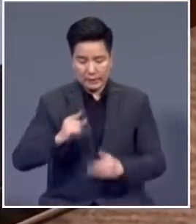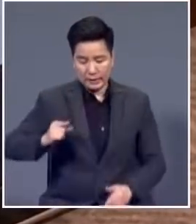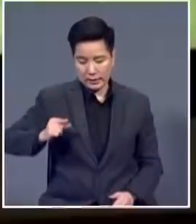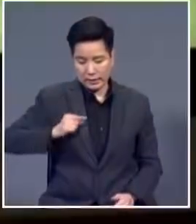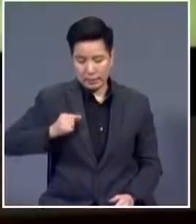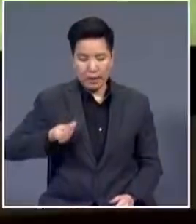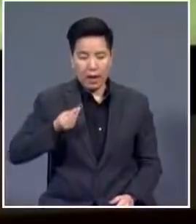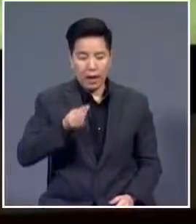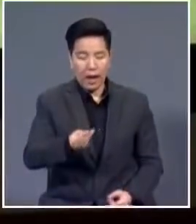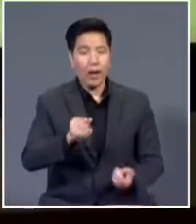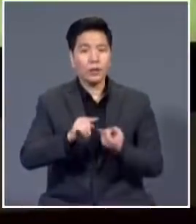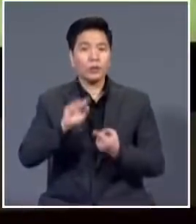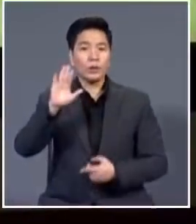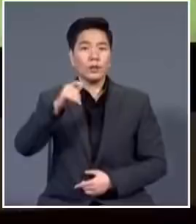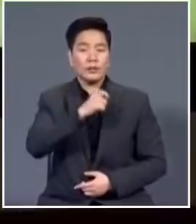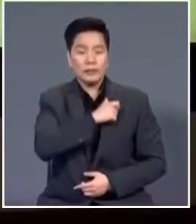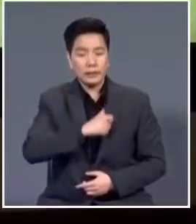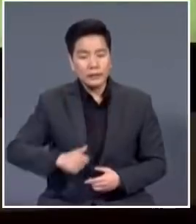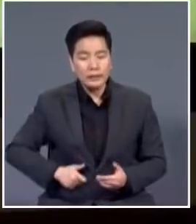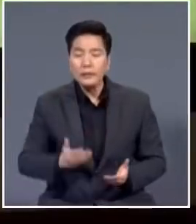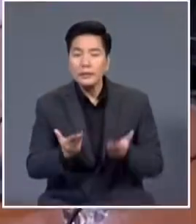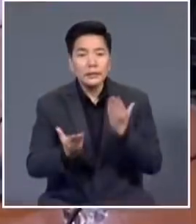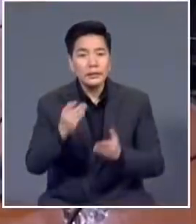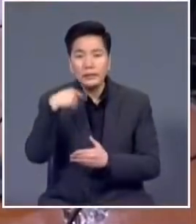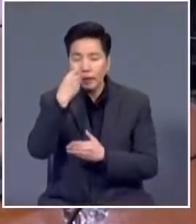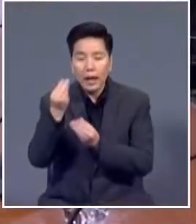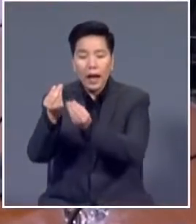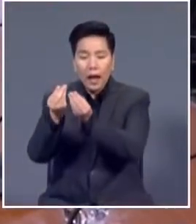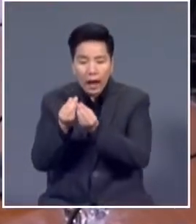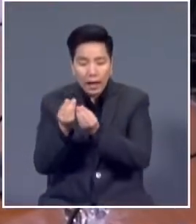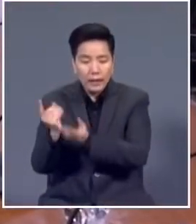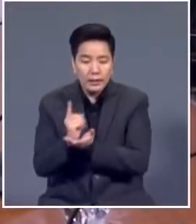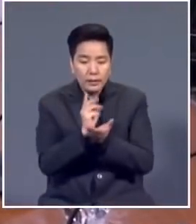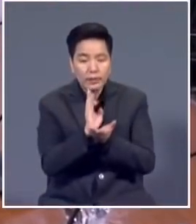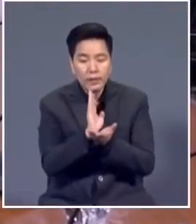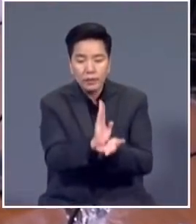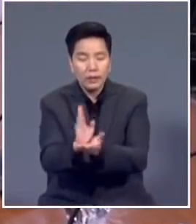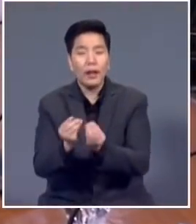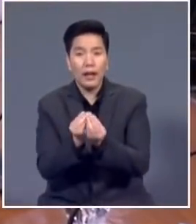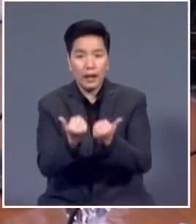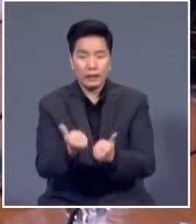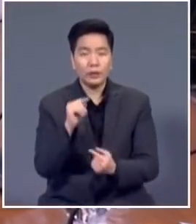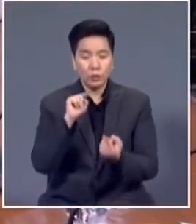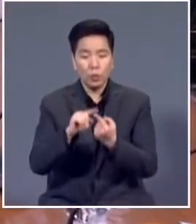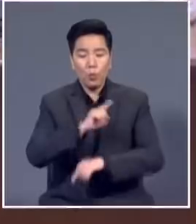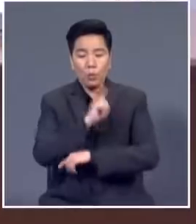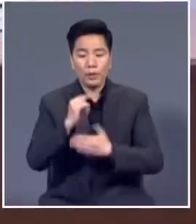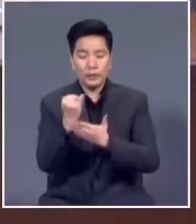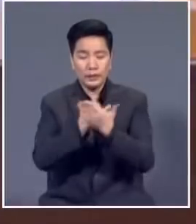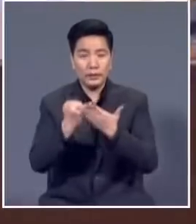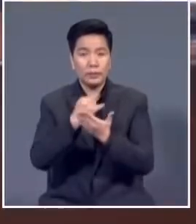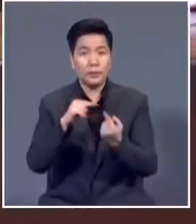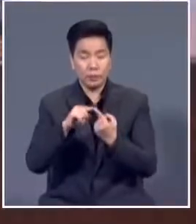ณจากสมเด็จพระเจ้าอยู่หัวหรือผู้แทนพระองค์ตามที่จะทรงพระราชทานโปรดเกล้าโปรดกระหม่อมแต่งตั้งในวันศิลปินแห่งชาติ